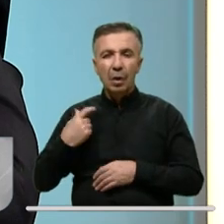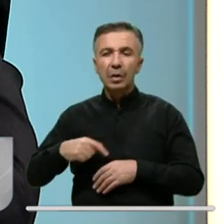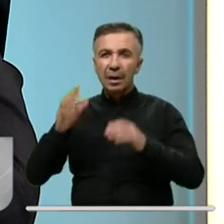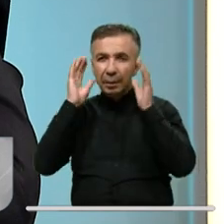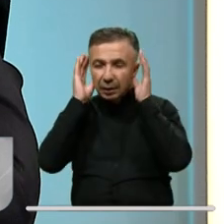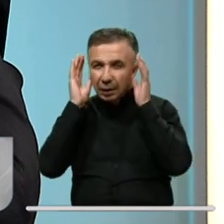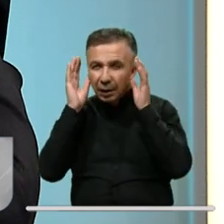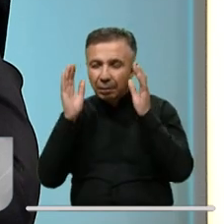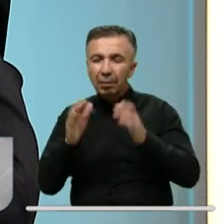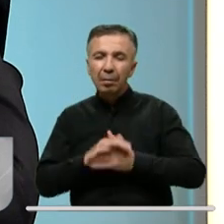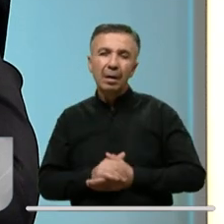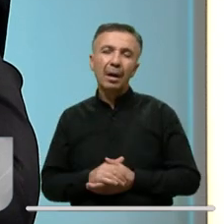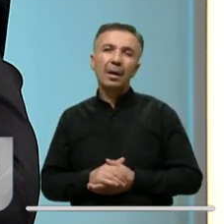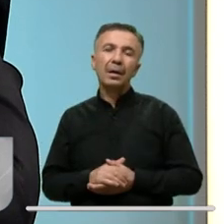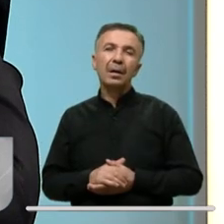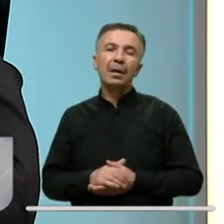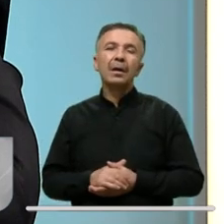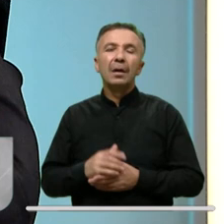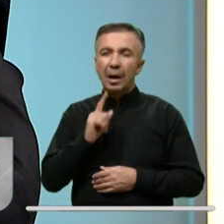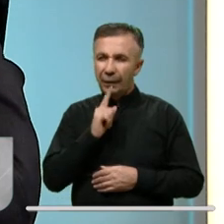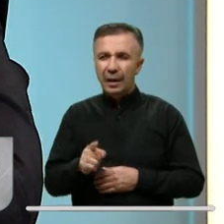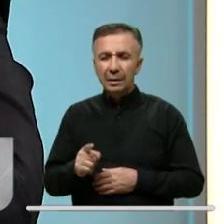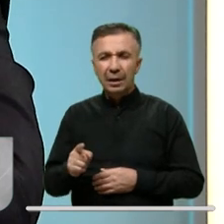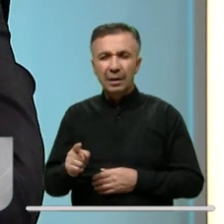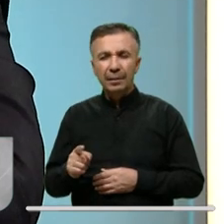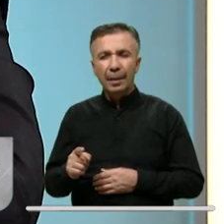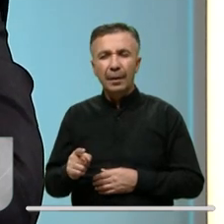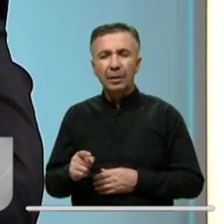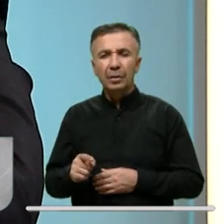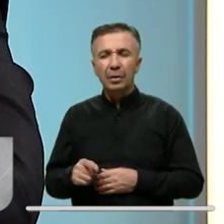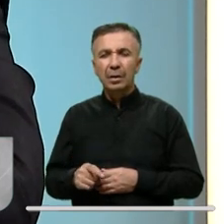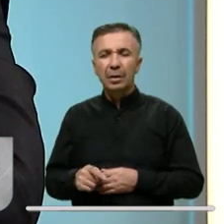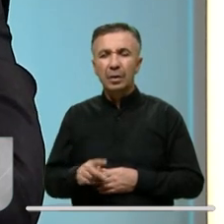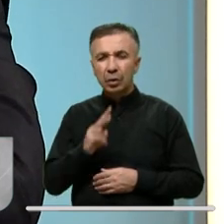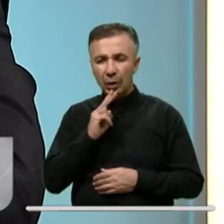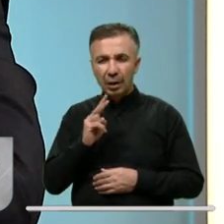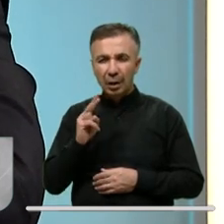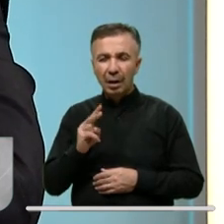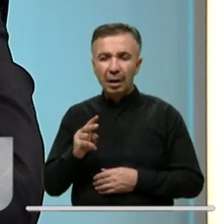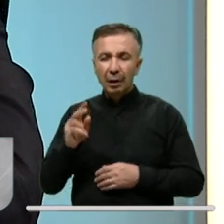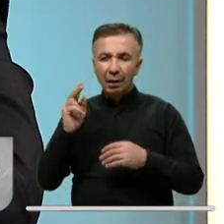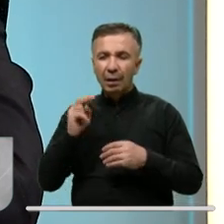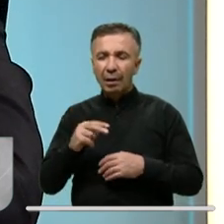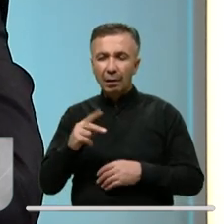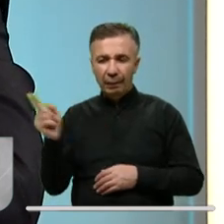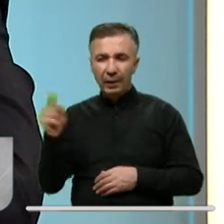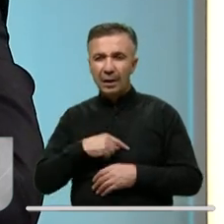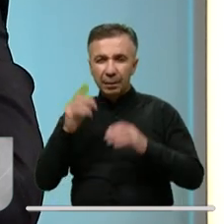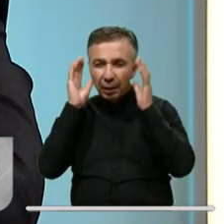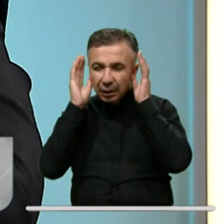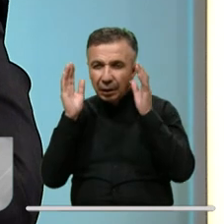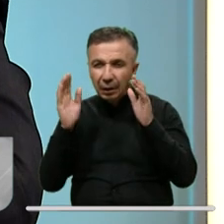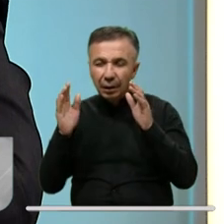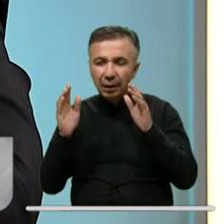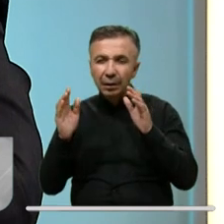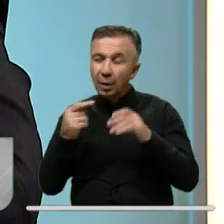tayin etmesi lazım vacipleri tayin etmesi lazım Yani hangi namazın farzı Eee Efendim vitri kılarken bunu